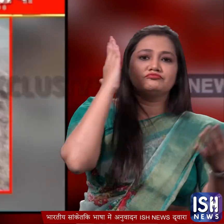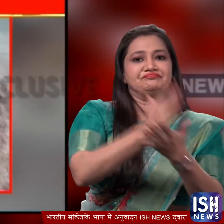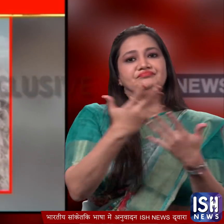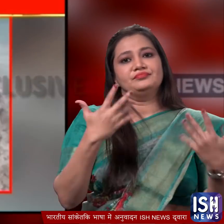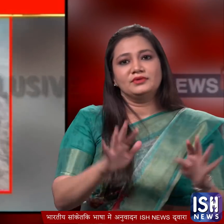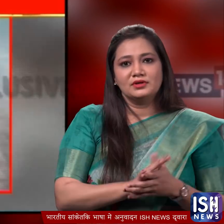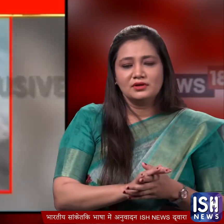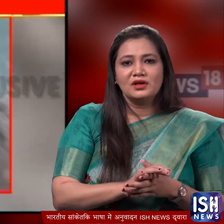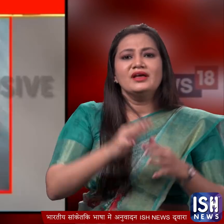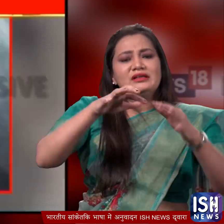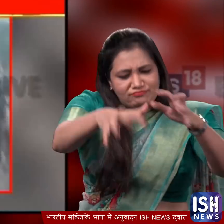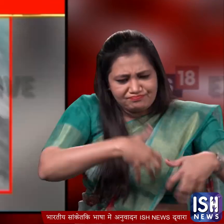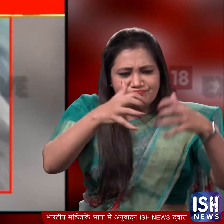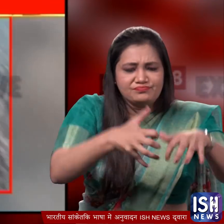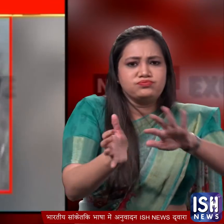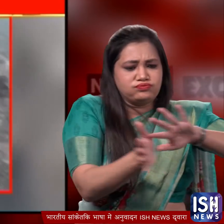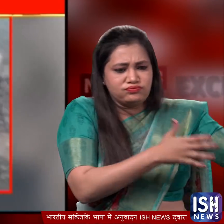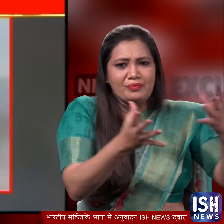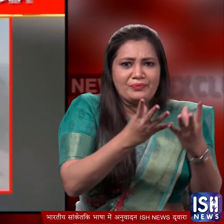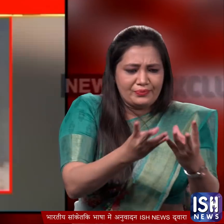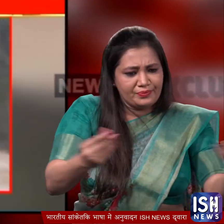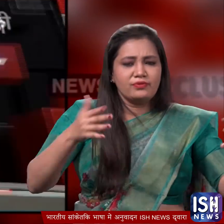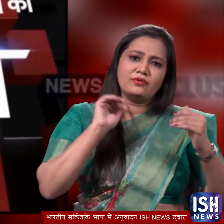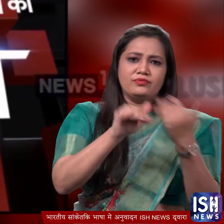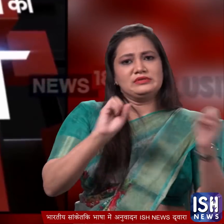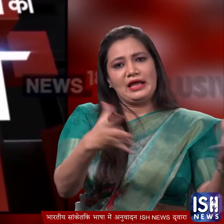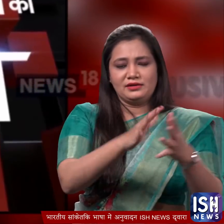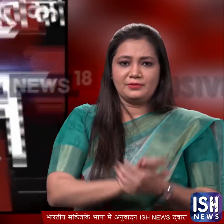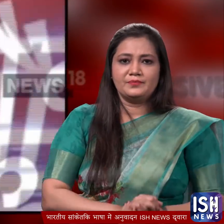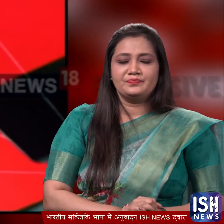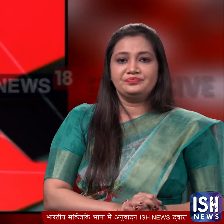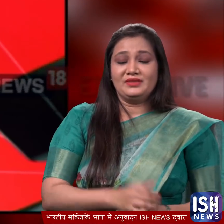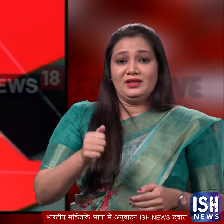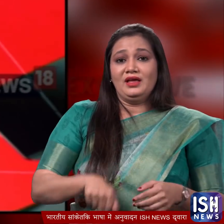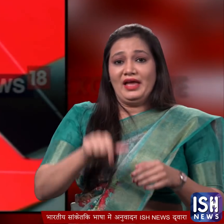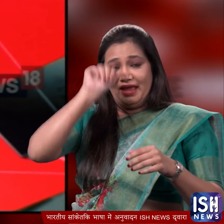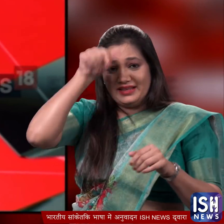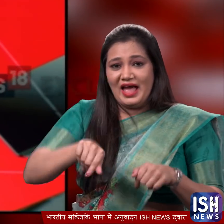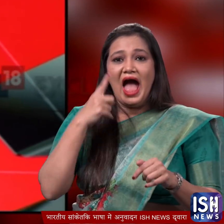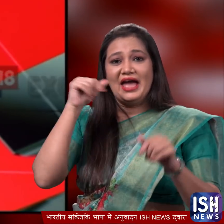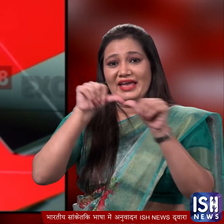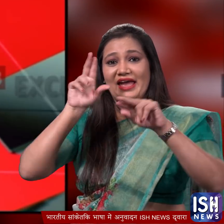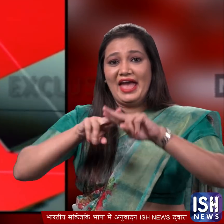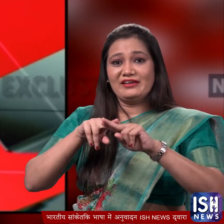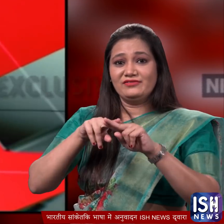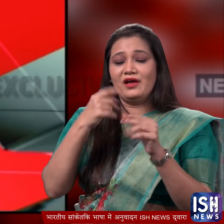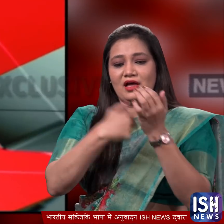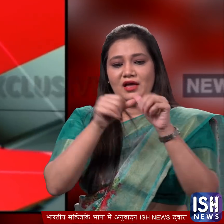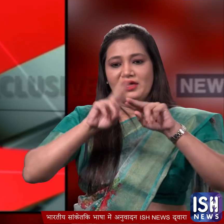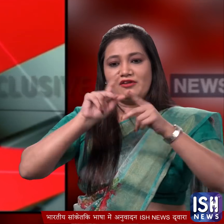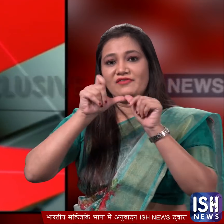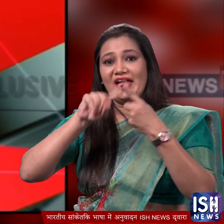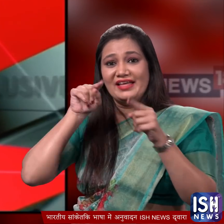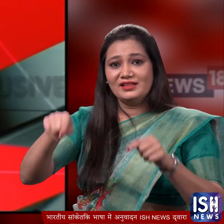सड़क बंद हो गई। हालांकि बाद में मलबा हटाकर उसे खुलवा दिया गया। हाल ही में भारतीय वायुसेना के बेड़े में शामिल हुए रफाल